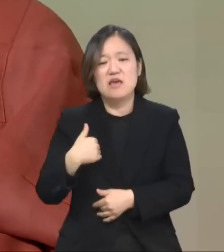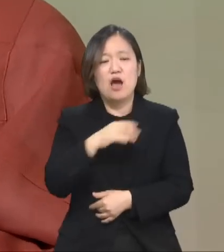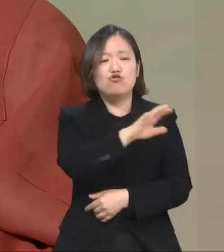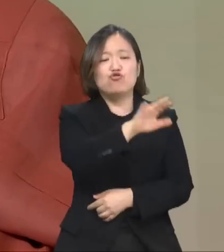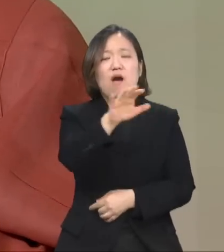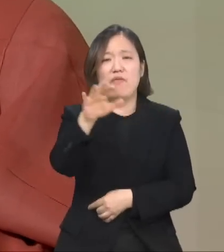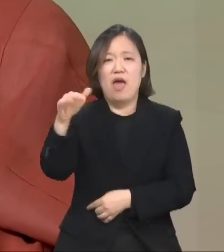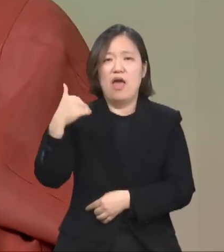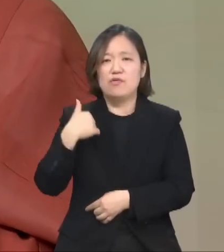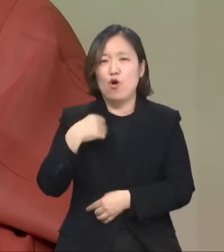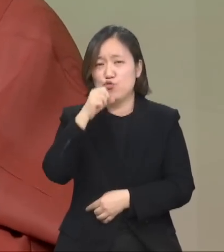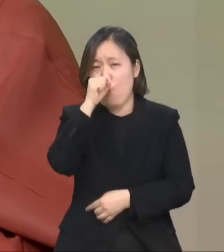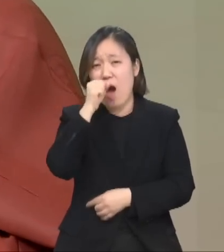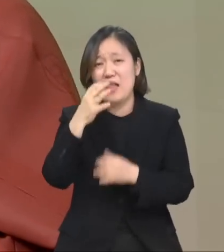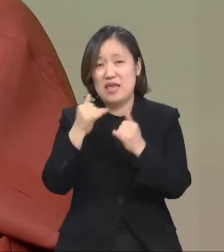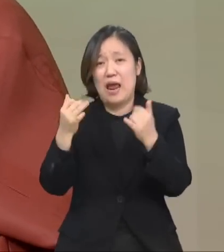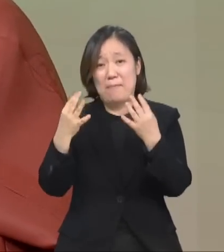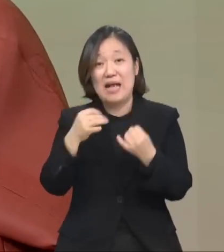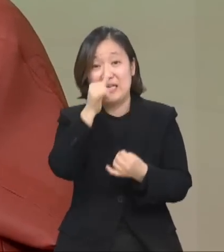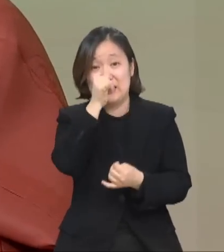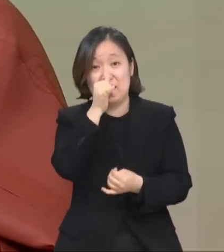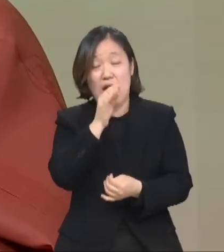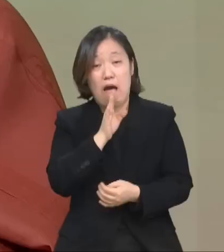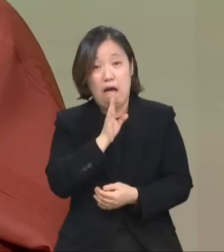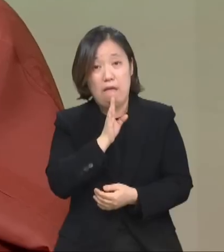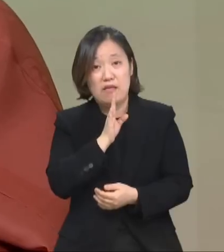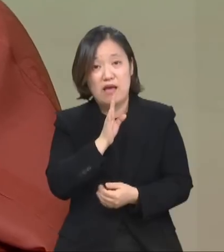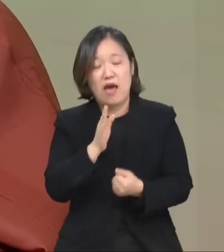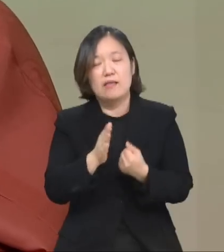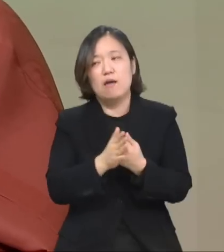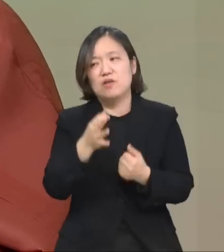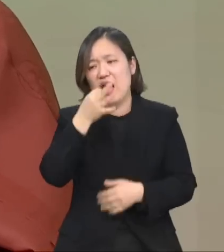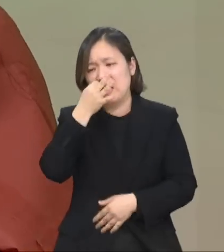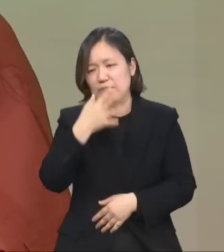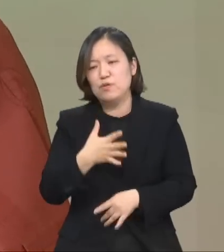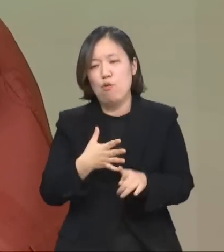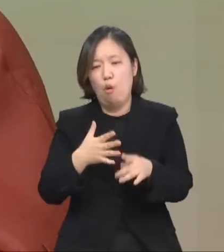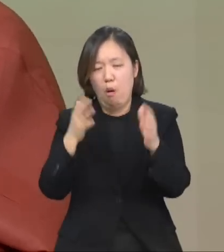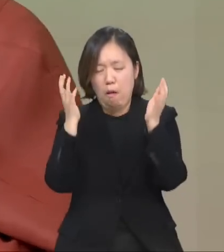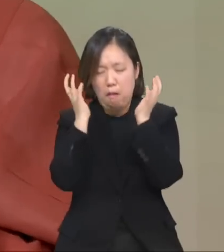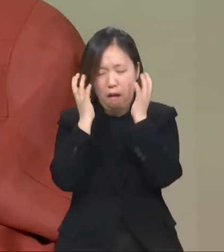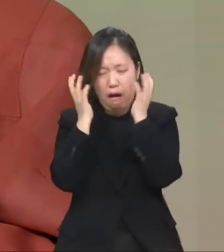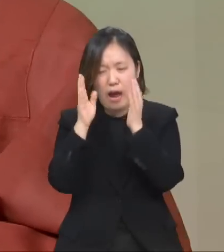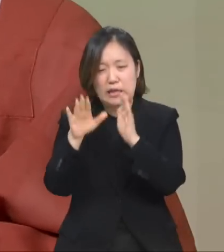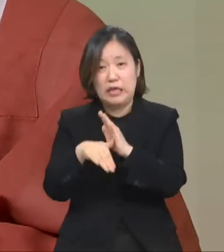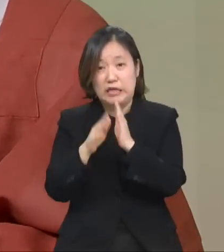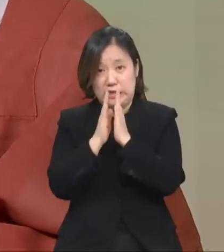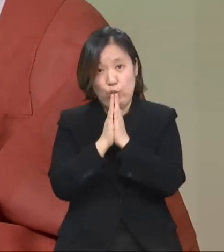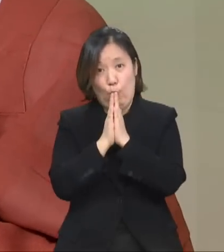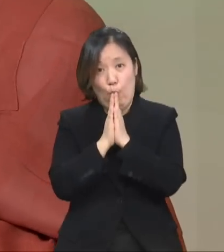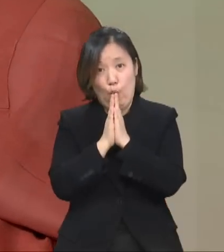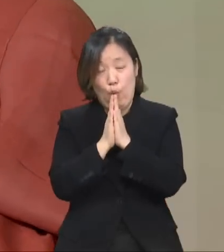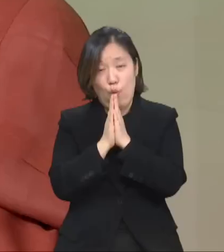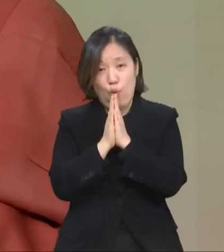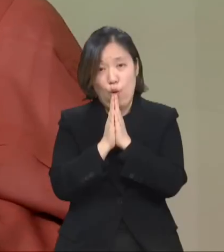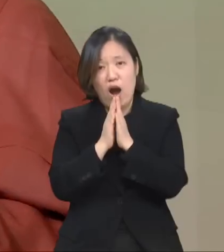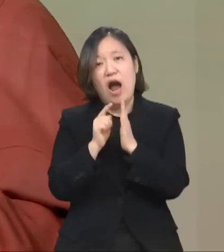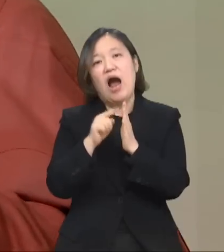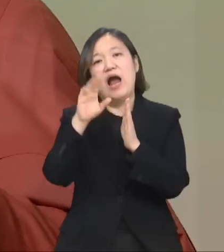많으셔서 그런지 힘들고 괴로울 때 기도를 하다가 광우 스님이 제가